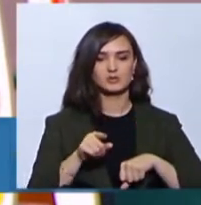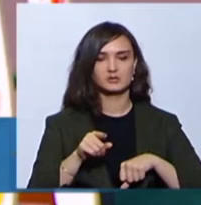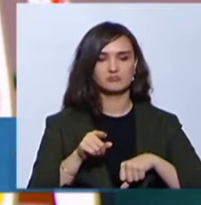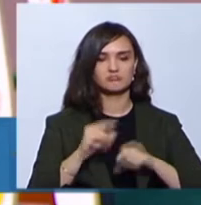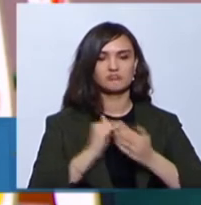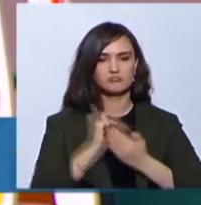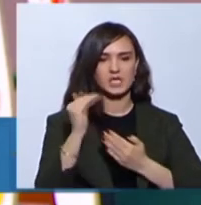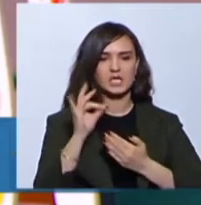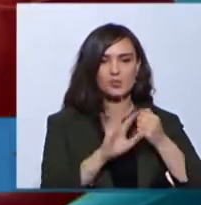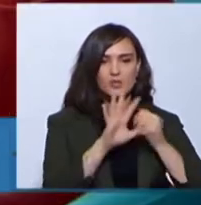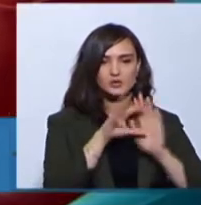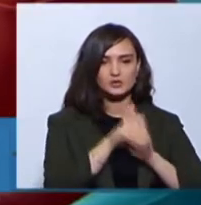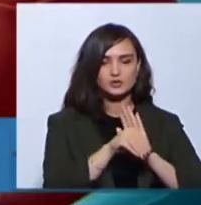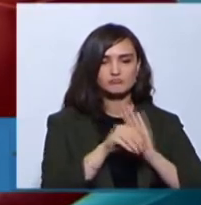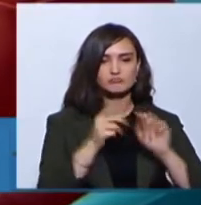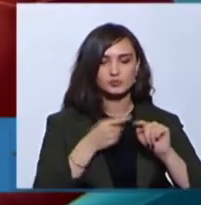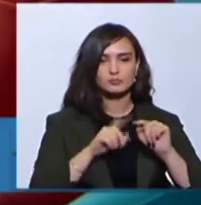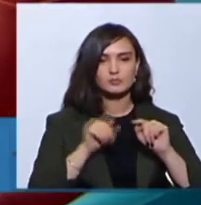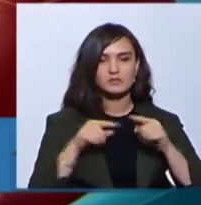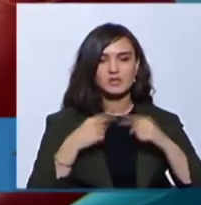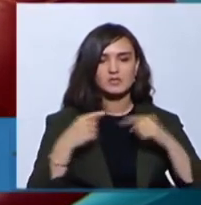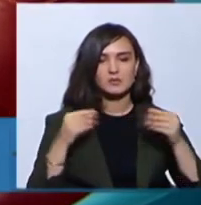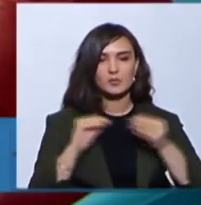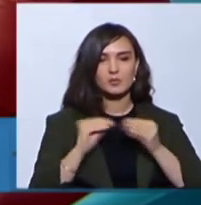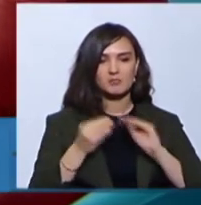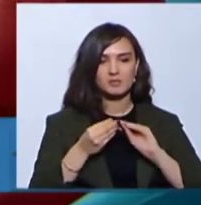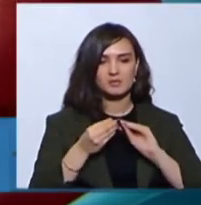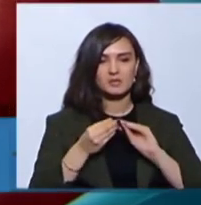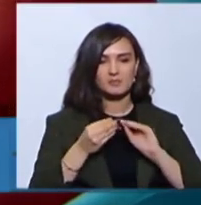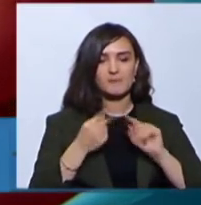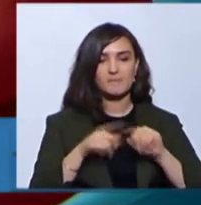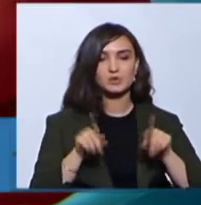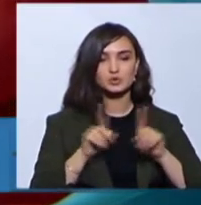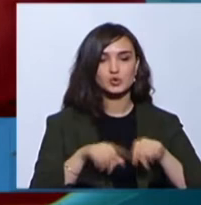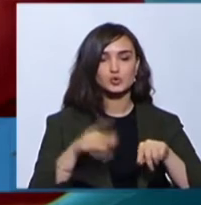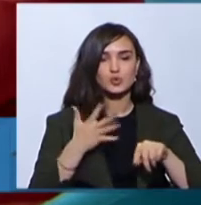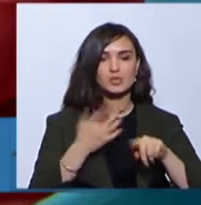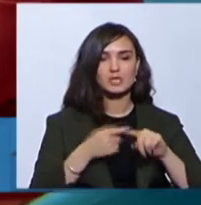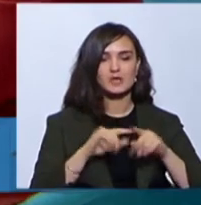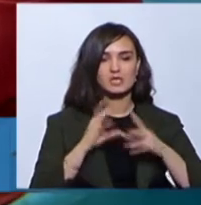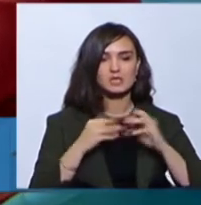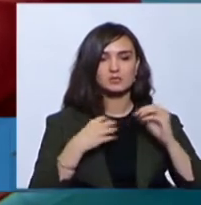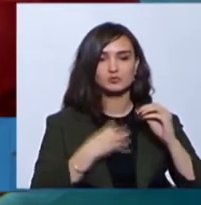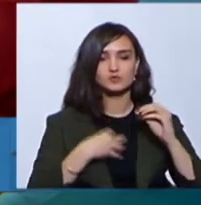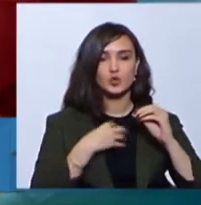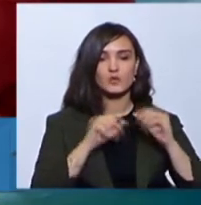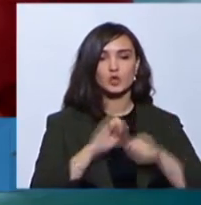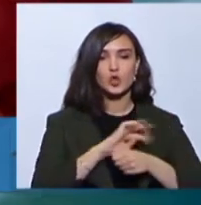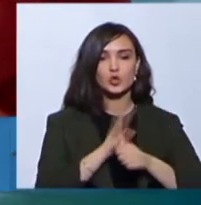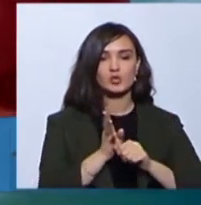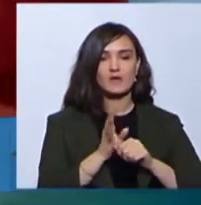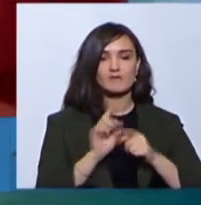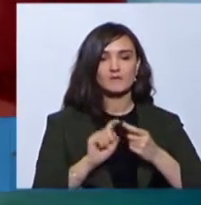როგორც მაღალი რისკის ჯგუფად. ენდოკრინოლოგიური პრობლემები და მათ შორის რომელია ყველაზე აქტუალური ახალ კორონავირუსთან